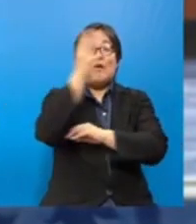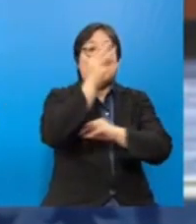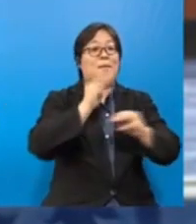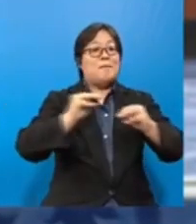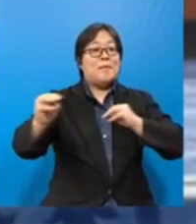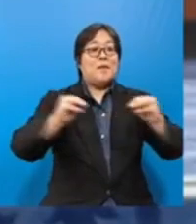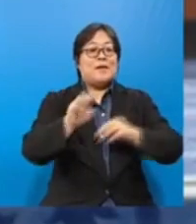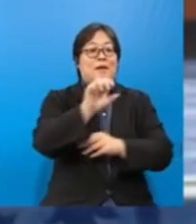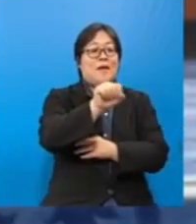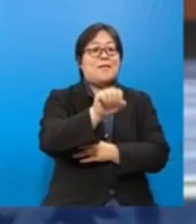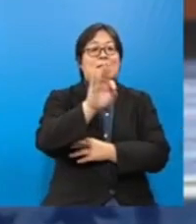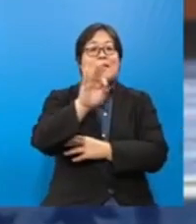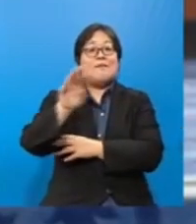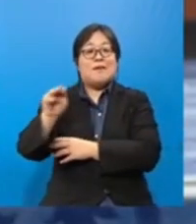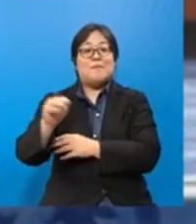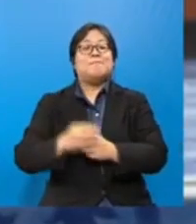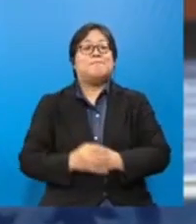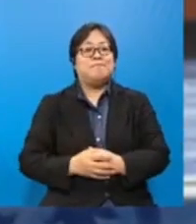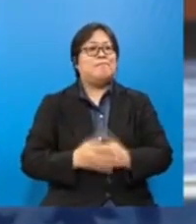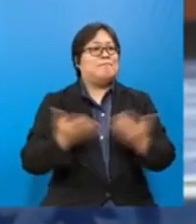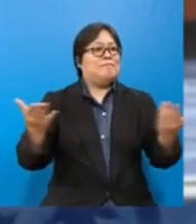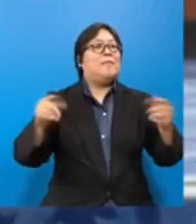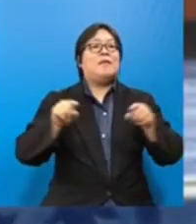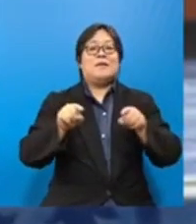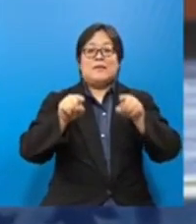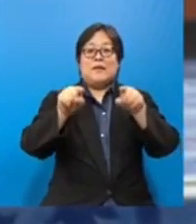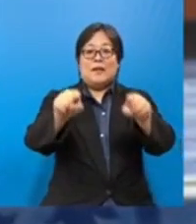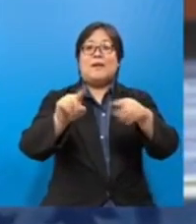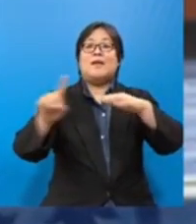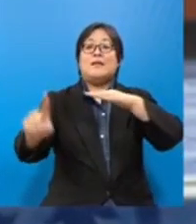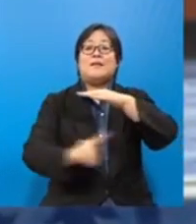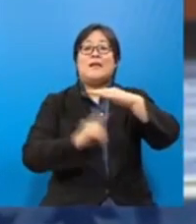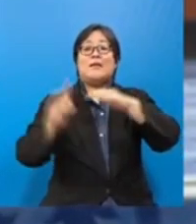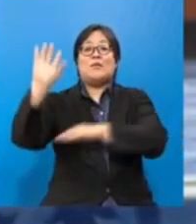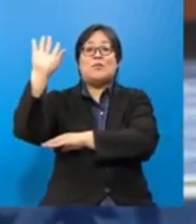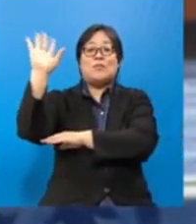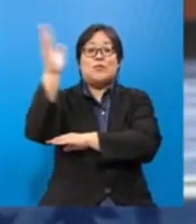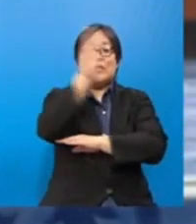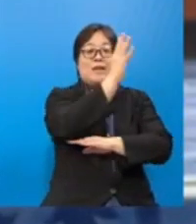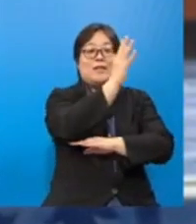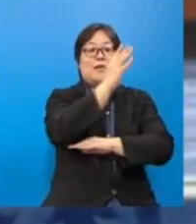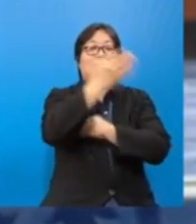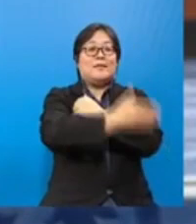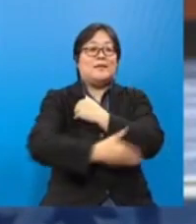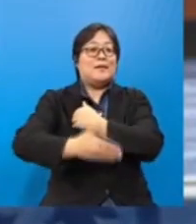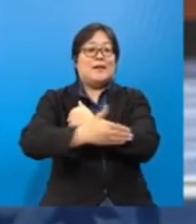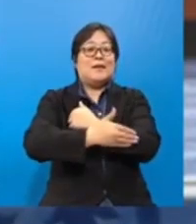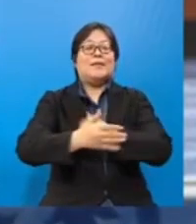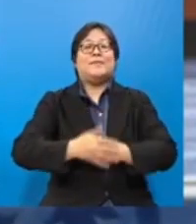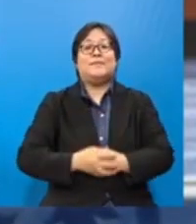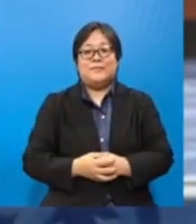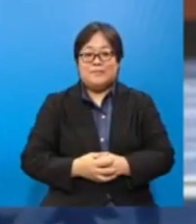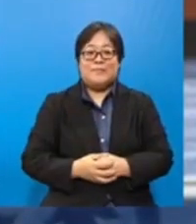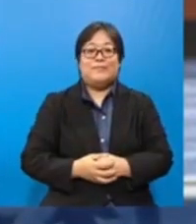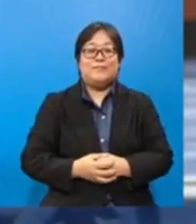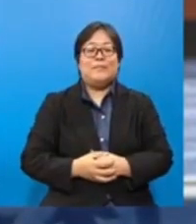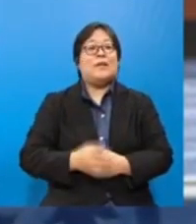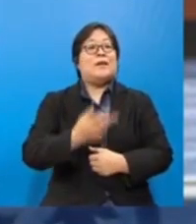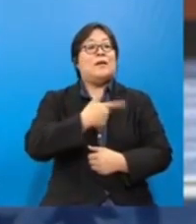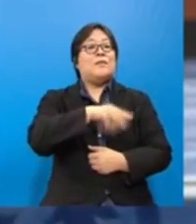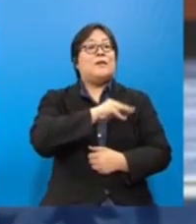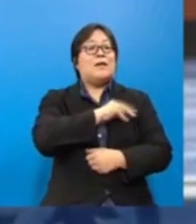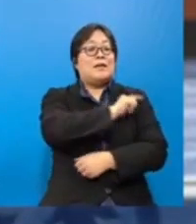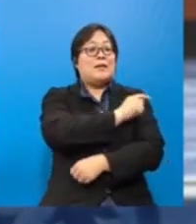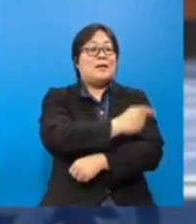management SFM dan ini adalah selari dengan dasar perhutanan negara kita Malaysia Kementerian